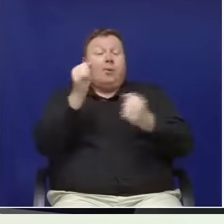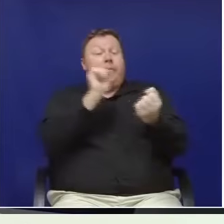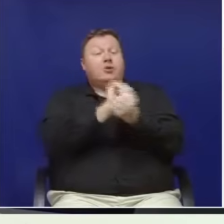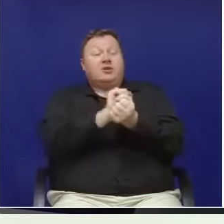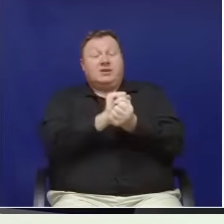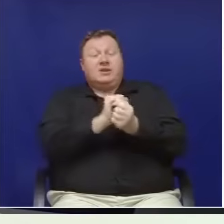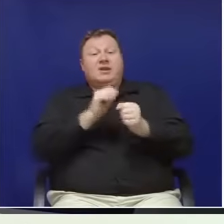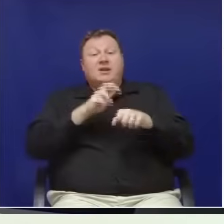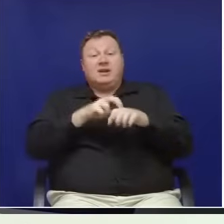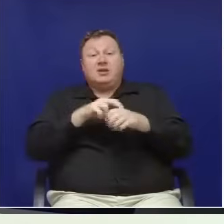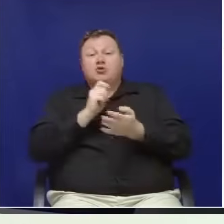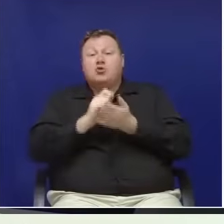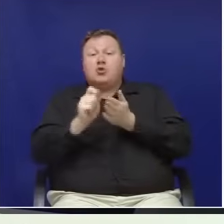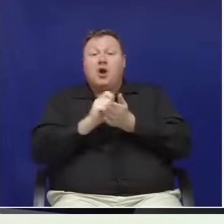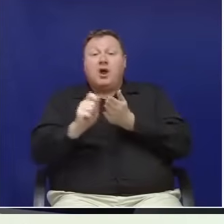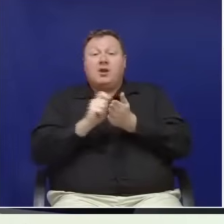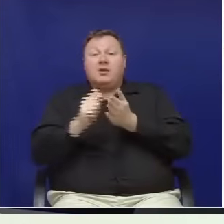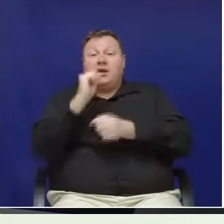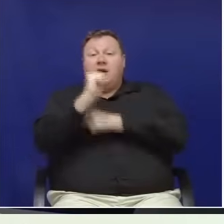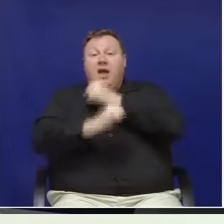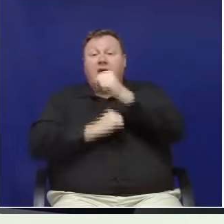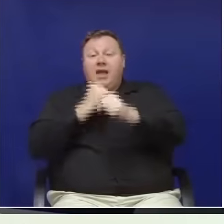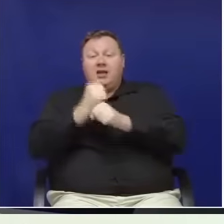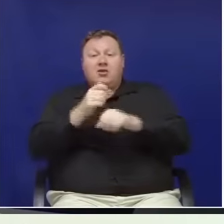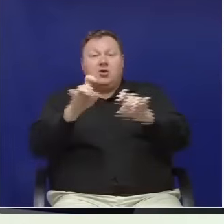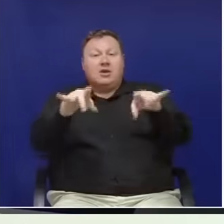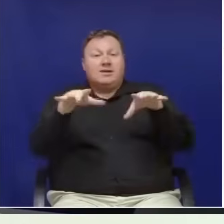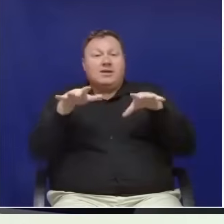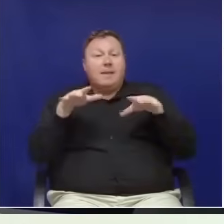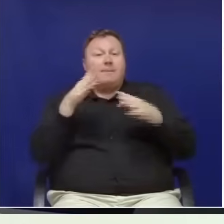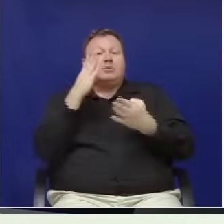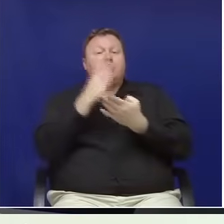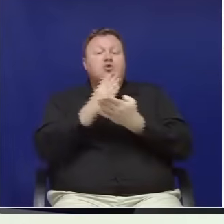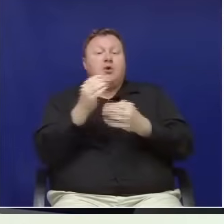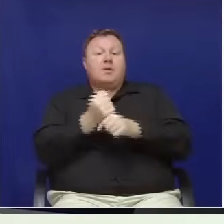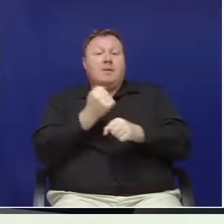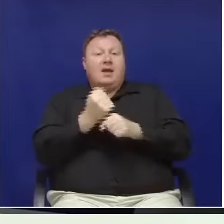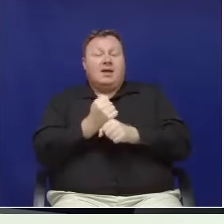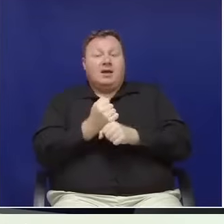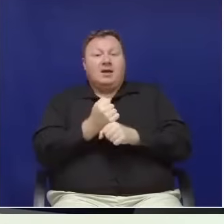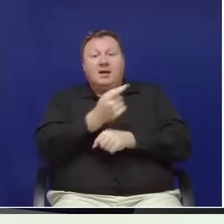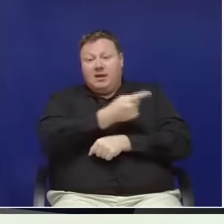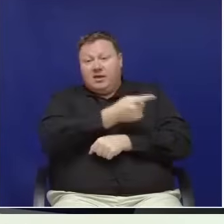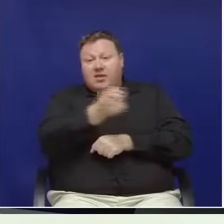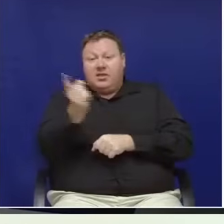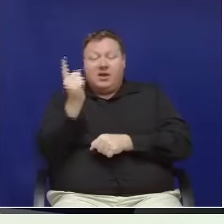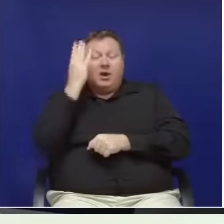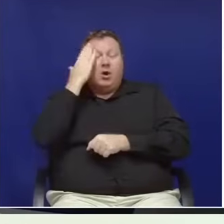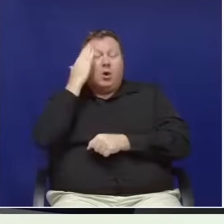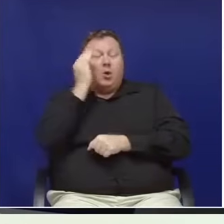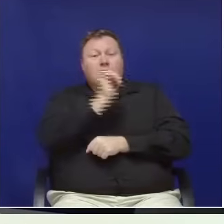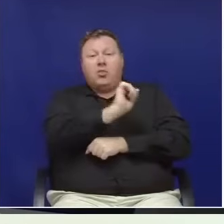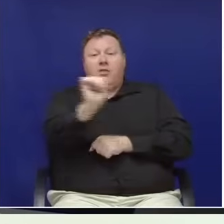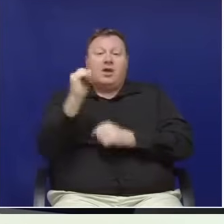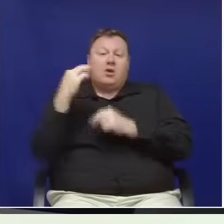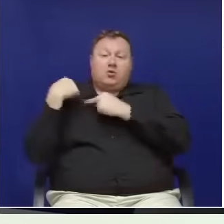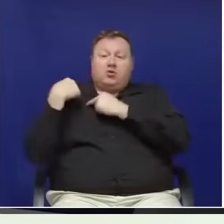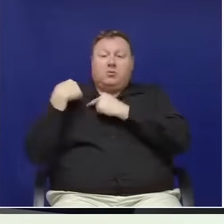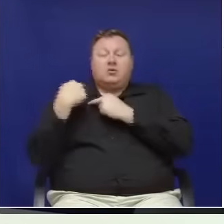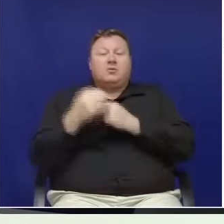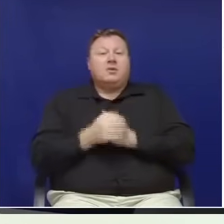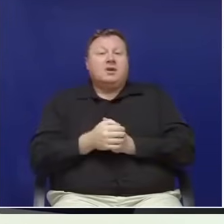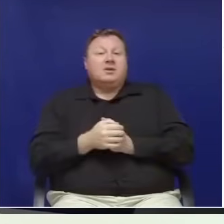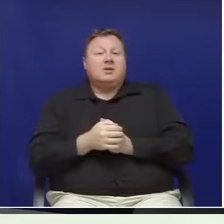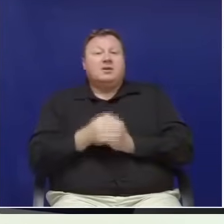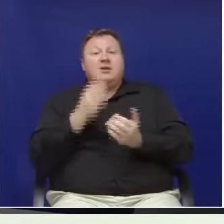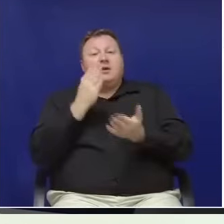aflê om te verseker dat hulle hulle pligte behoorlik ken, dat hulle die wet op korrektiewe dienste ken, want